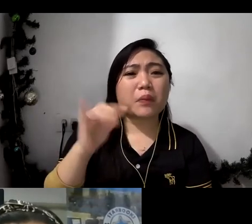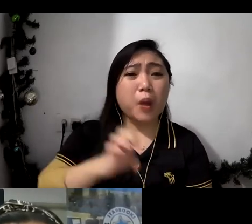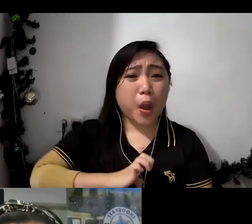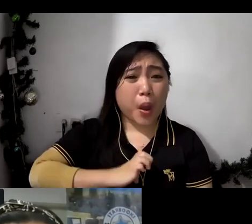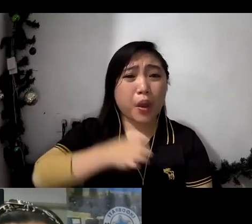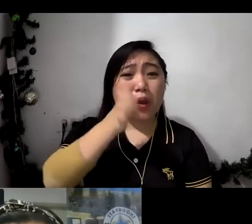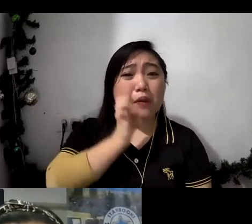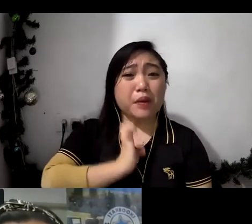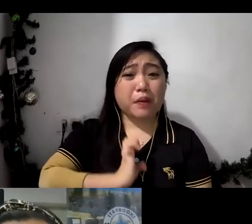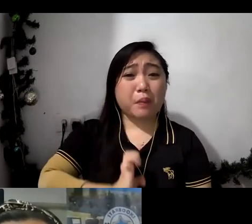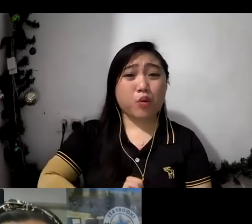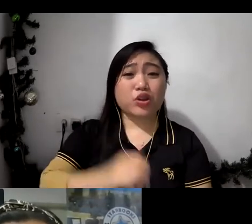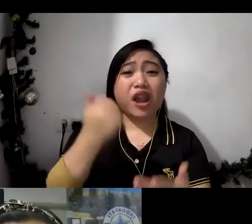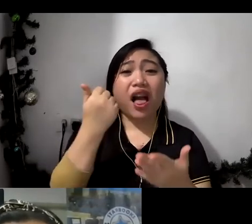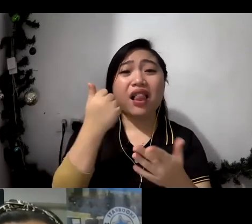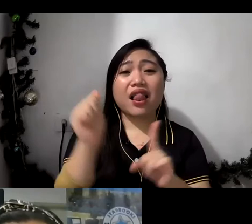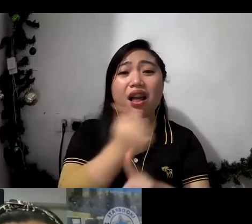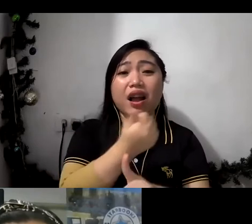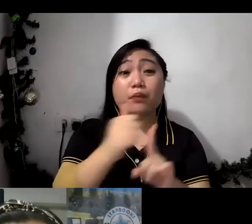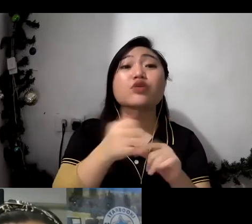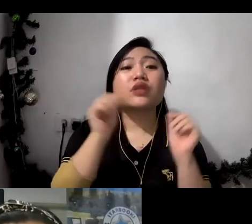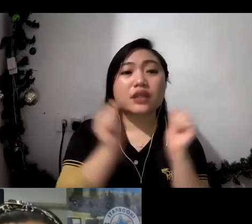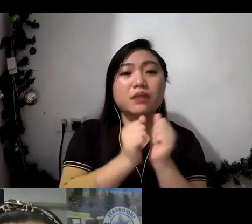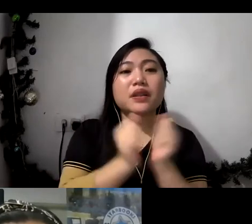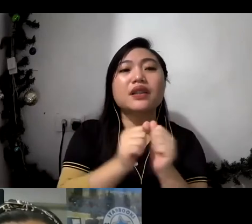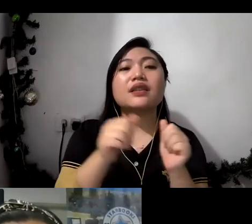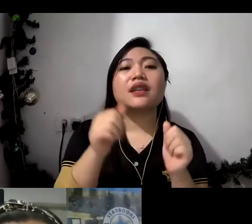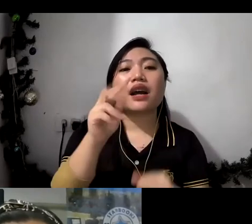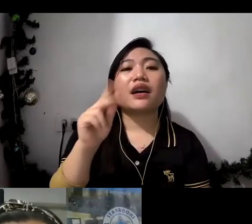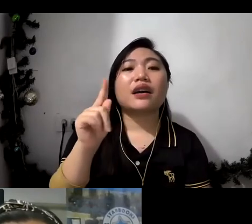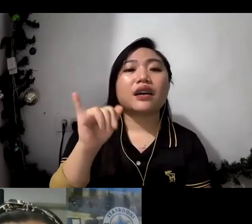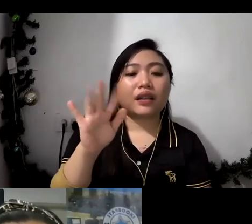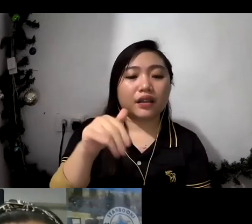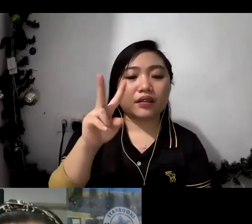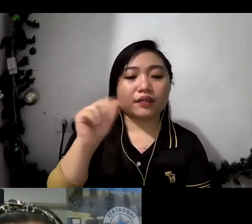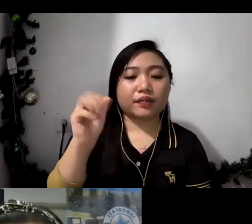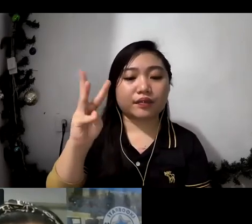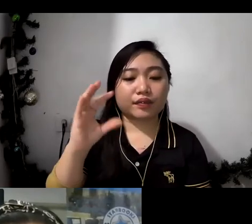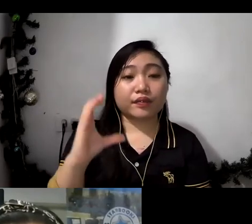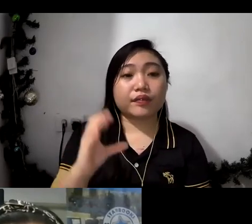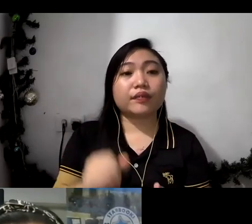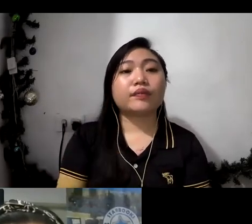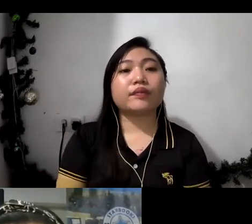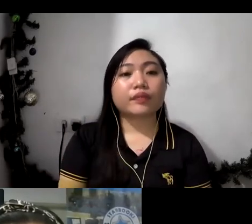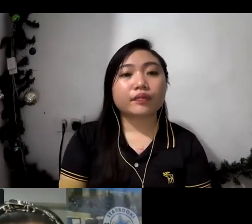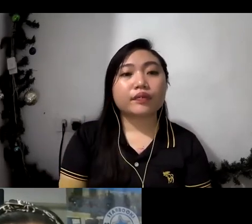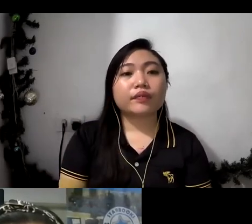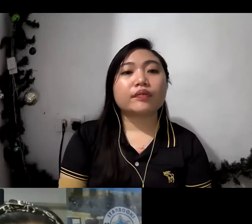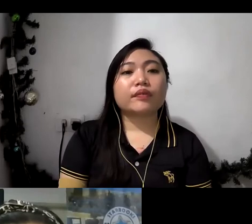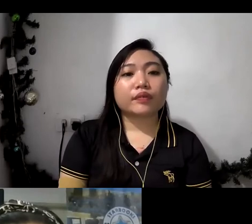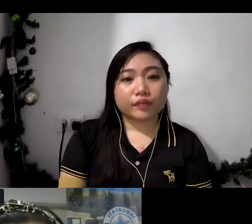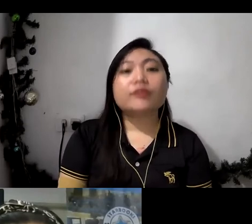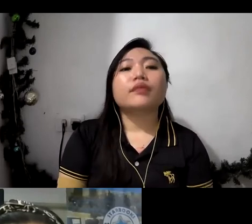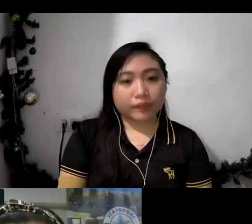ng babae. And that is covered under anti-bawsi. Okay? Kasi pwede siyang emotional, physical,